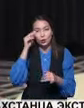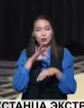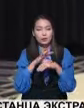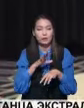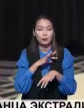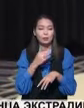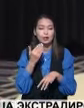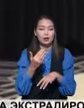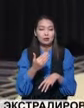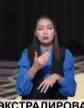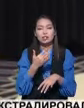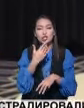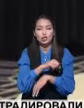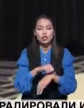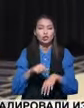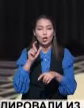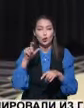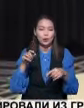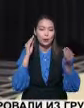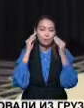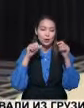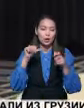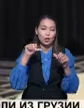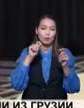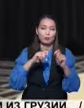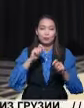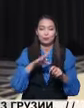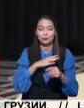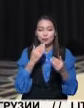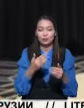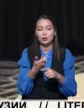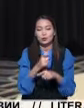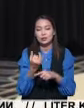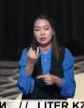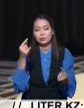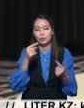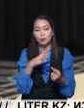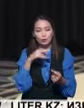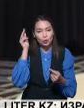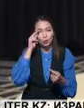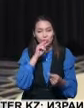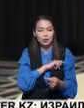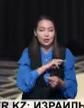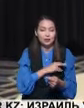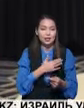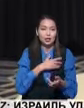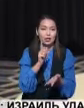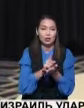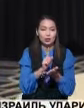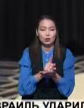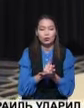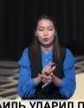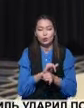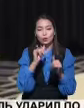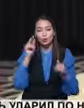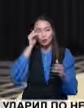ведущие отечественные и зарубежные эксперты. На сегодняшний день существует много эффективных подходов к образовательному процессу. Наша задача – усвоить эти